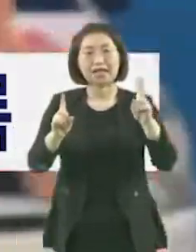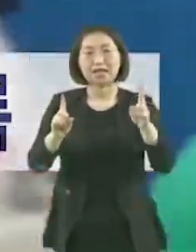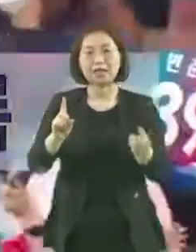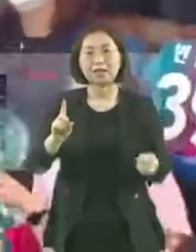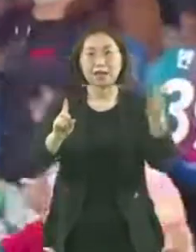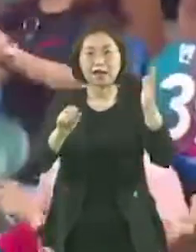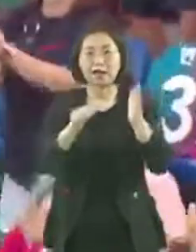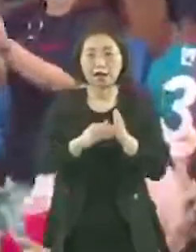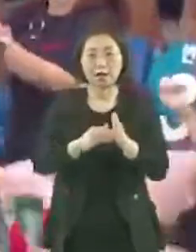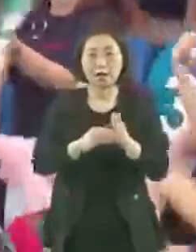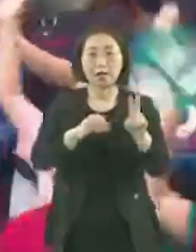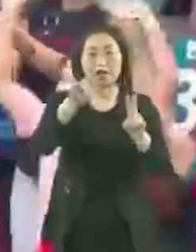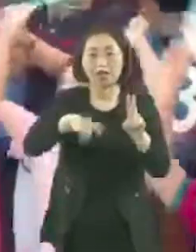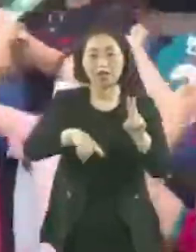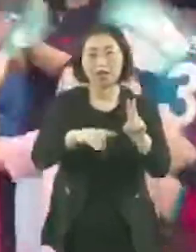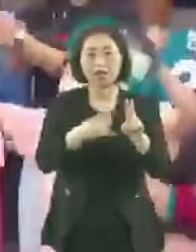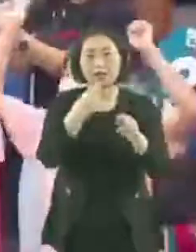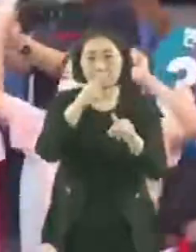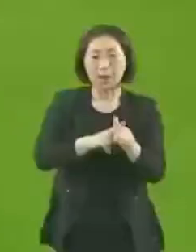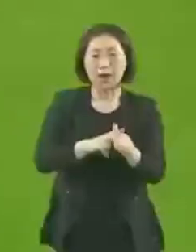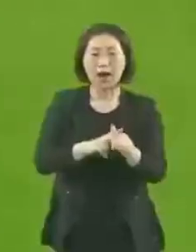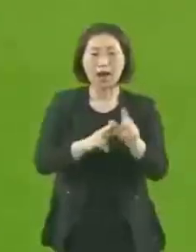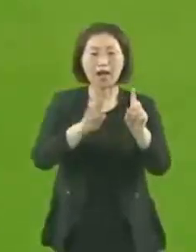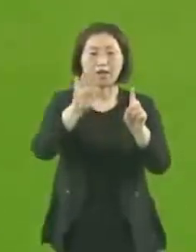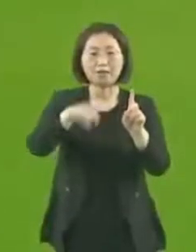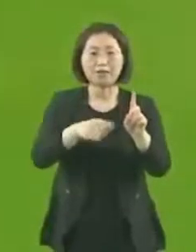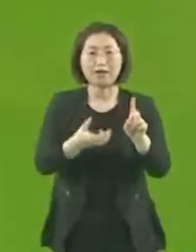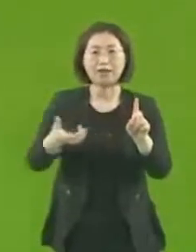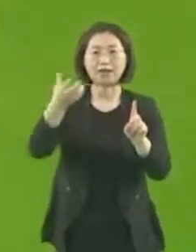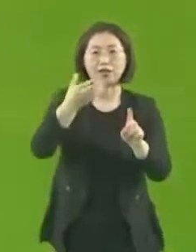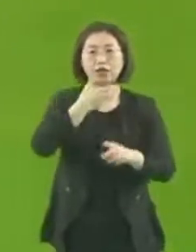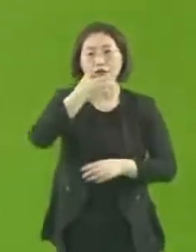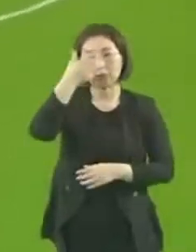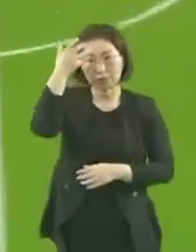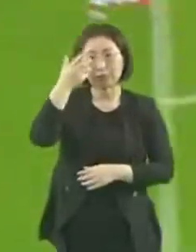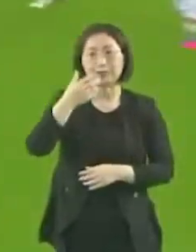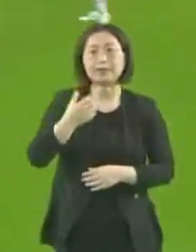리그 1위로 도약하며 일부 승격에 꿈을 이어갔습니다